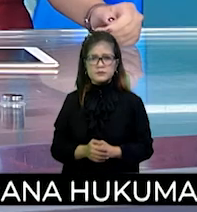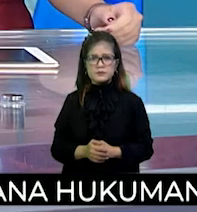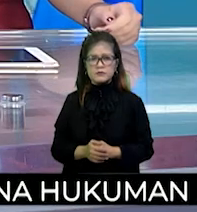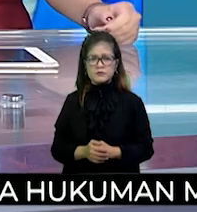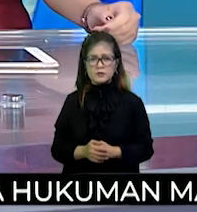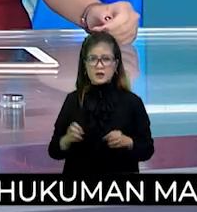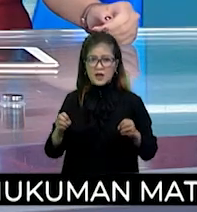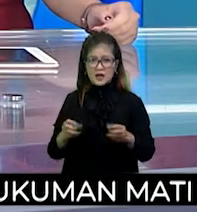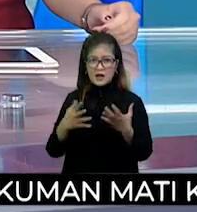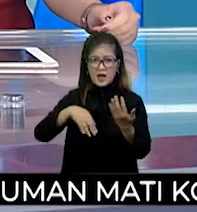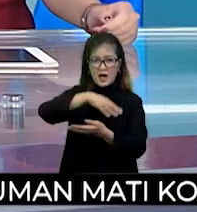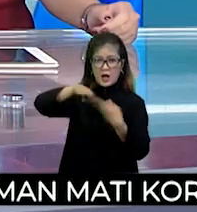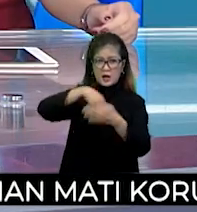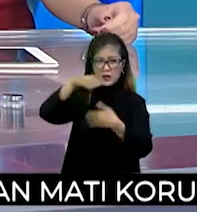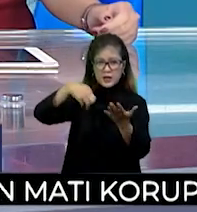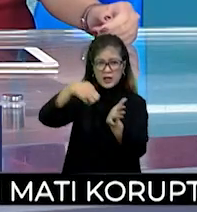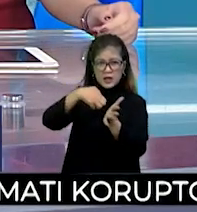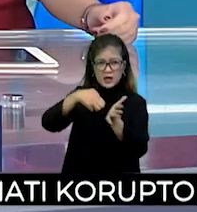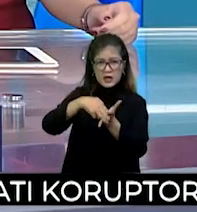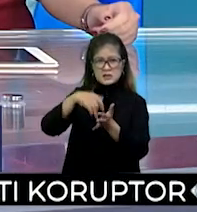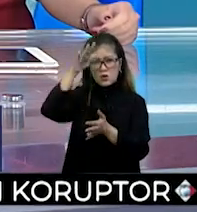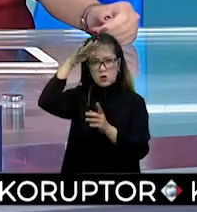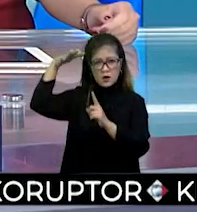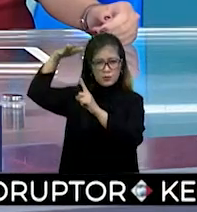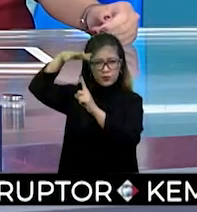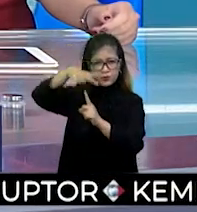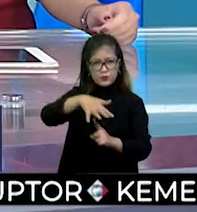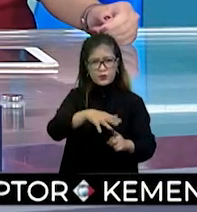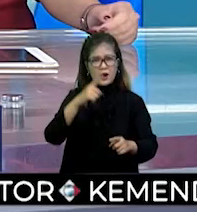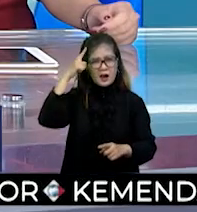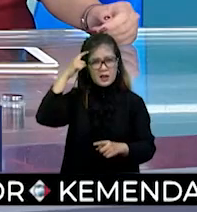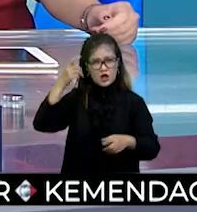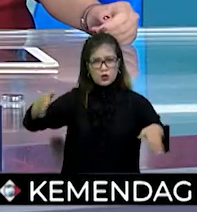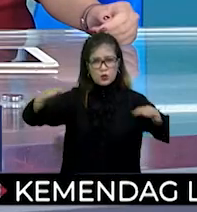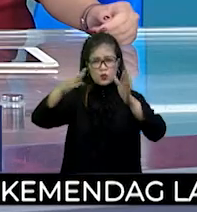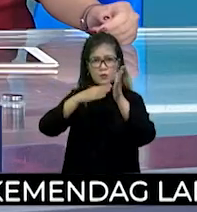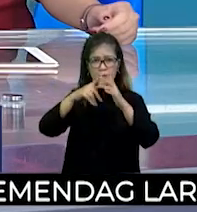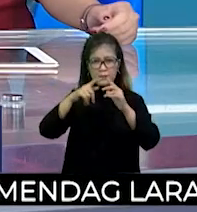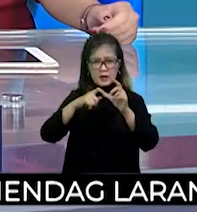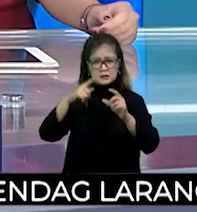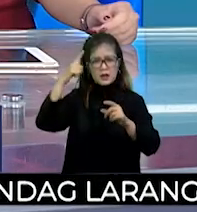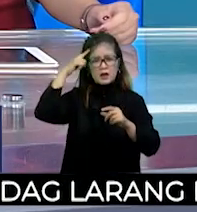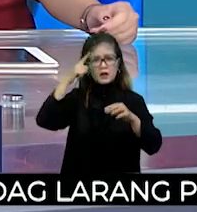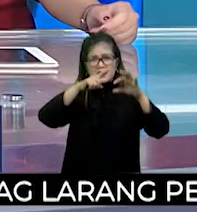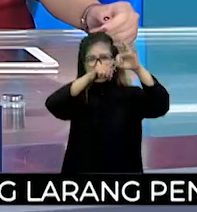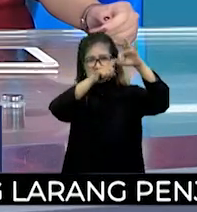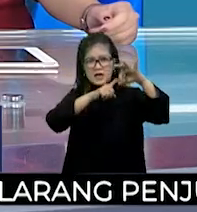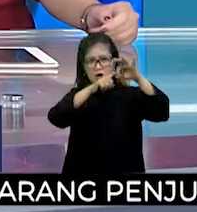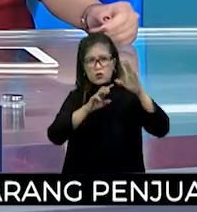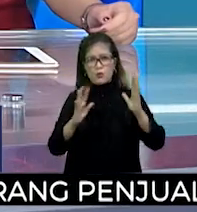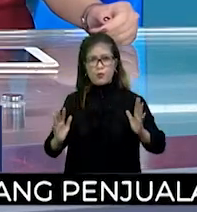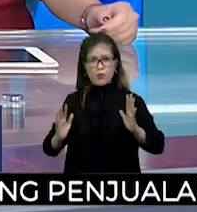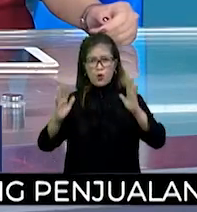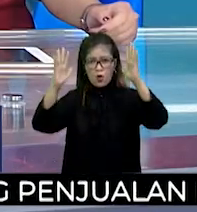Mirsa, diterpa angin kencang, seorang penerjun payung yang berlatih di Gunung Mas Cisarua gagal landing hingga tersangkut di pohon setinggi 50